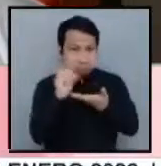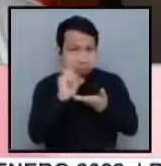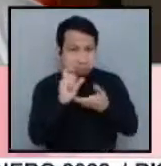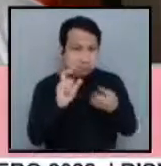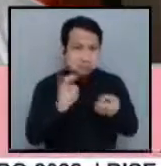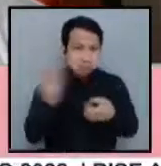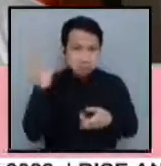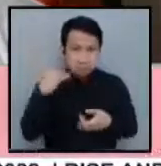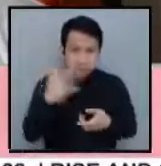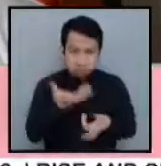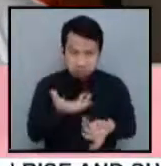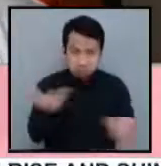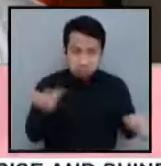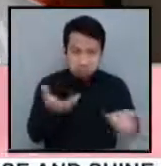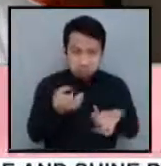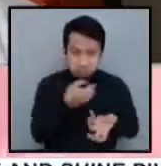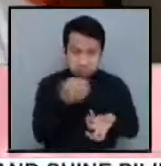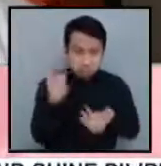pa?